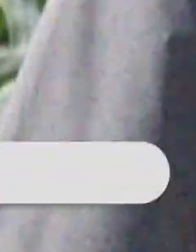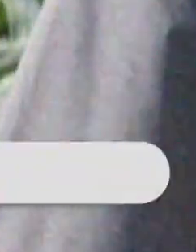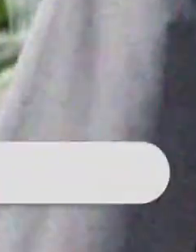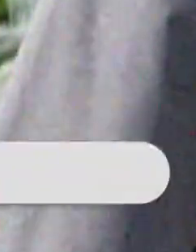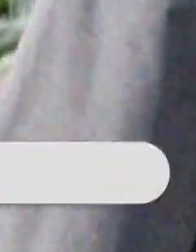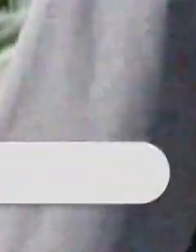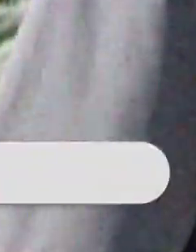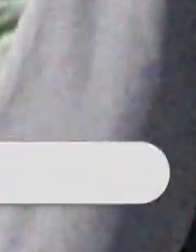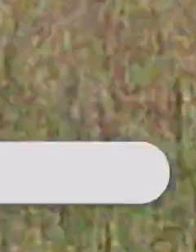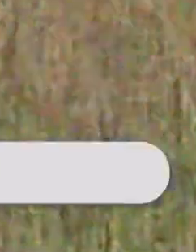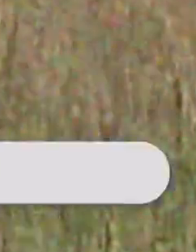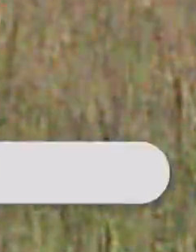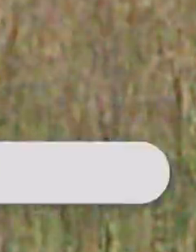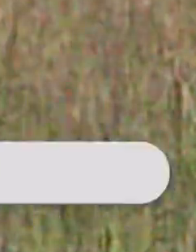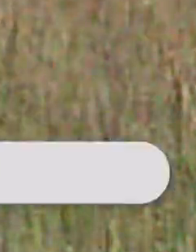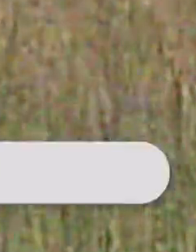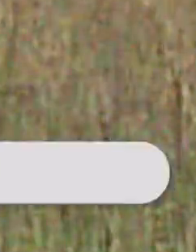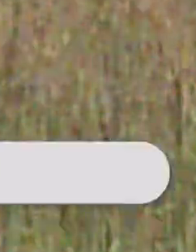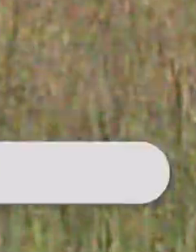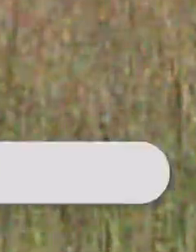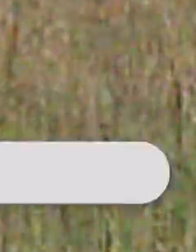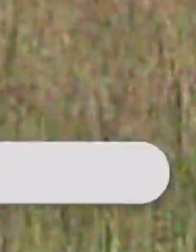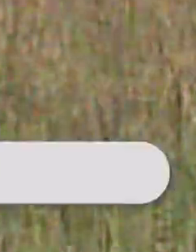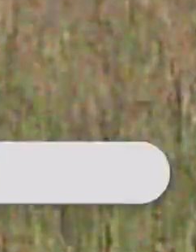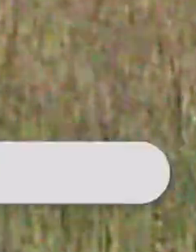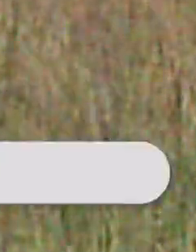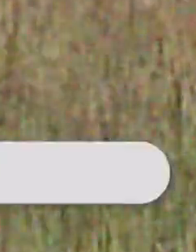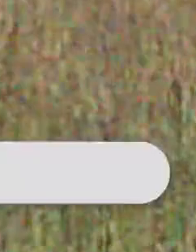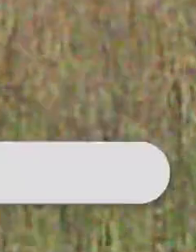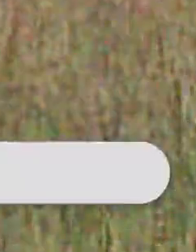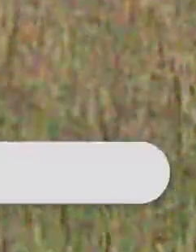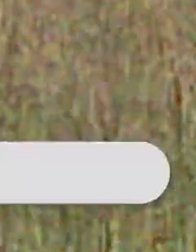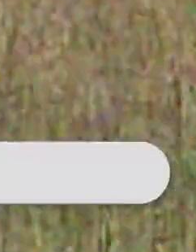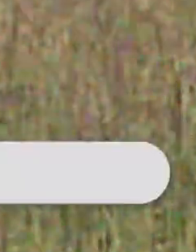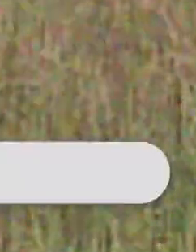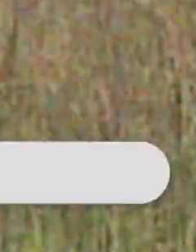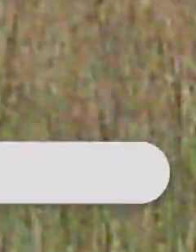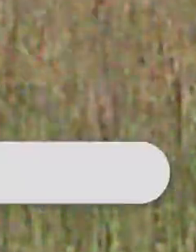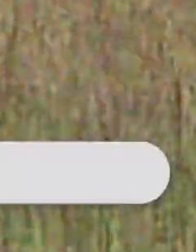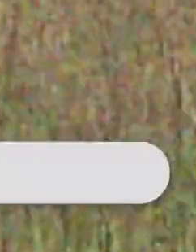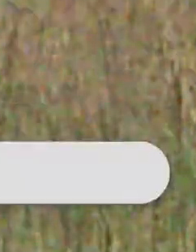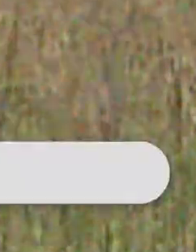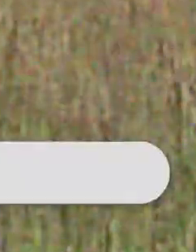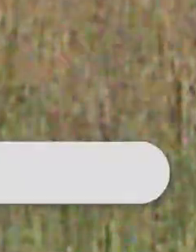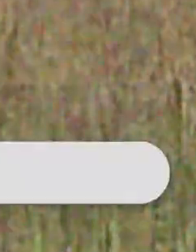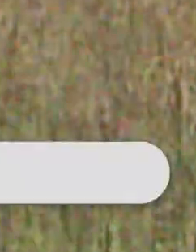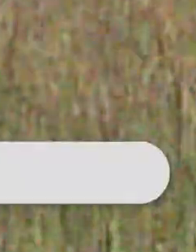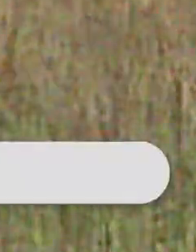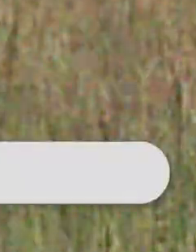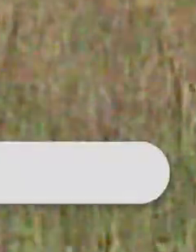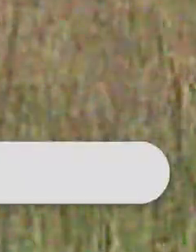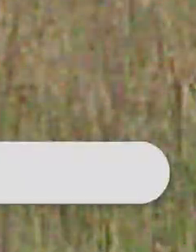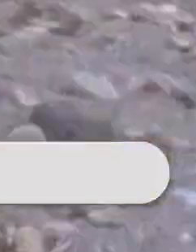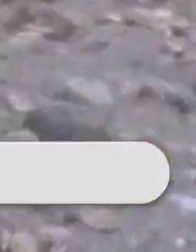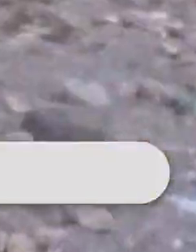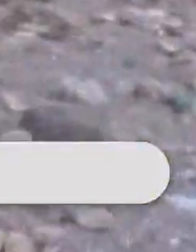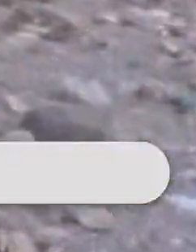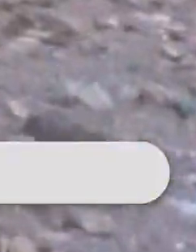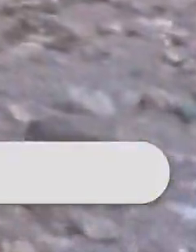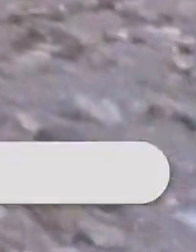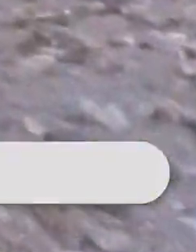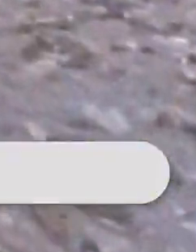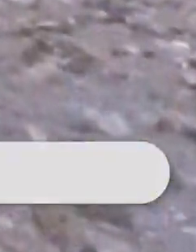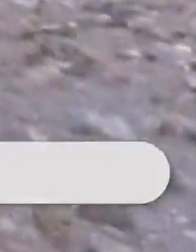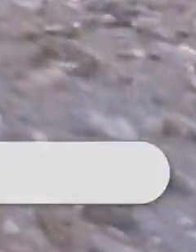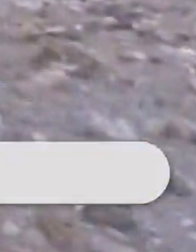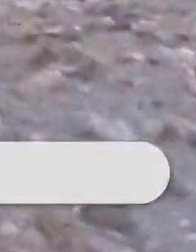확인됐습니다. 김덕훈이 주도해 경제 현장을 찾은 건 8월 8일 보도된 황해남북도와 평안남도 등 농업 부문